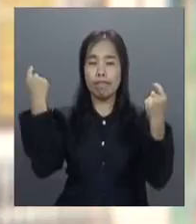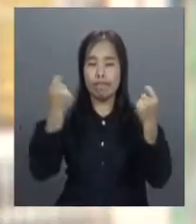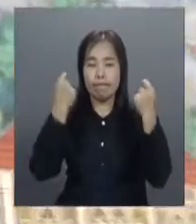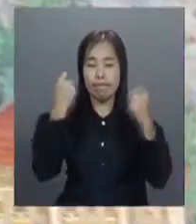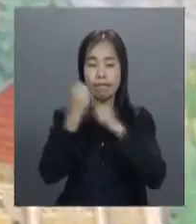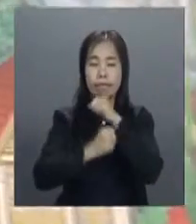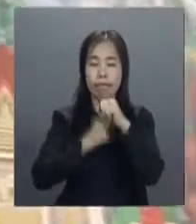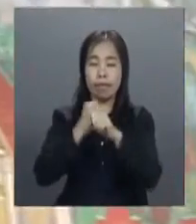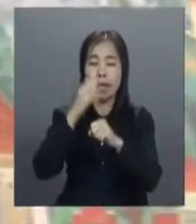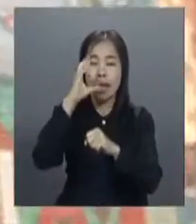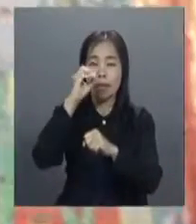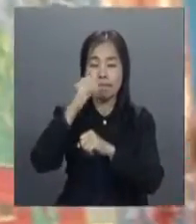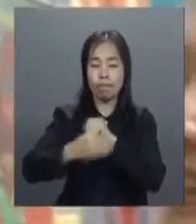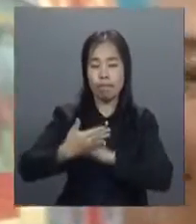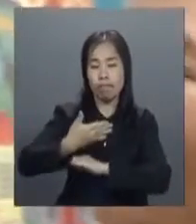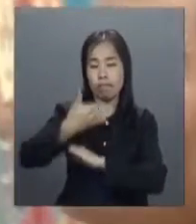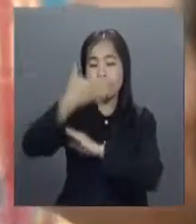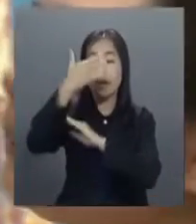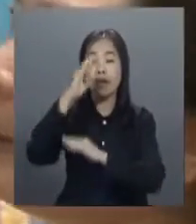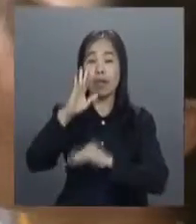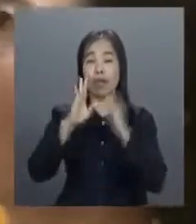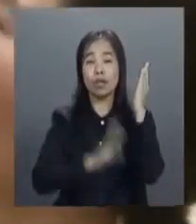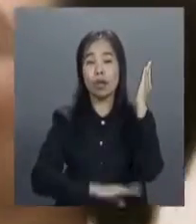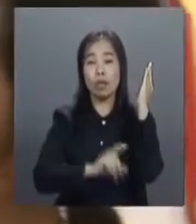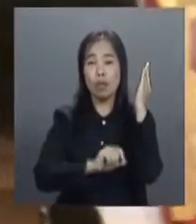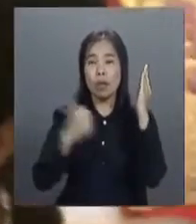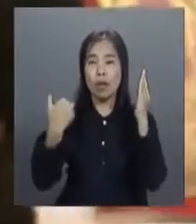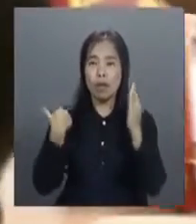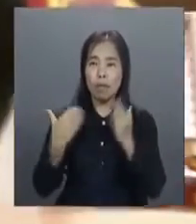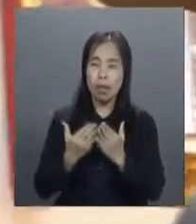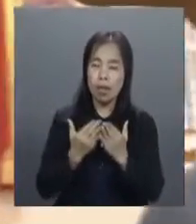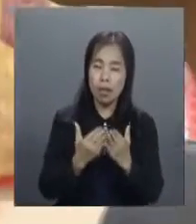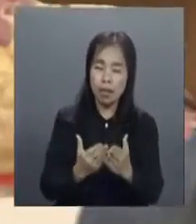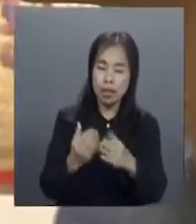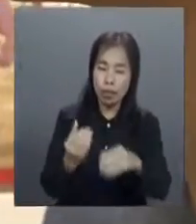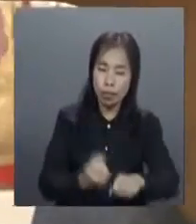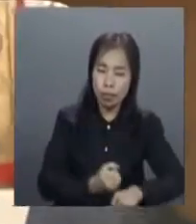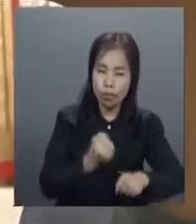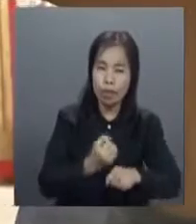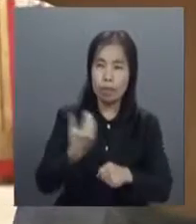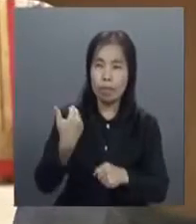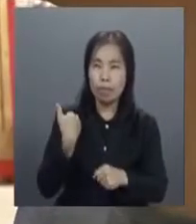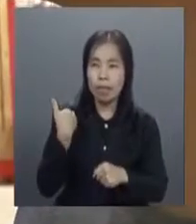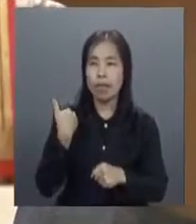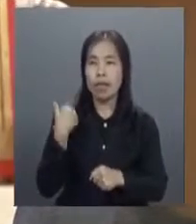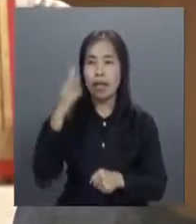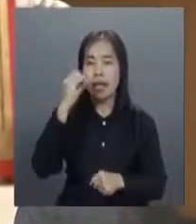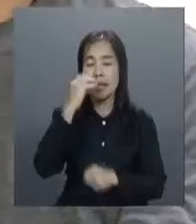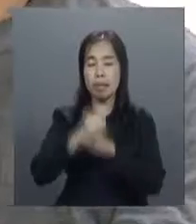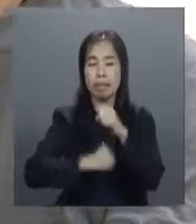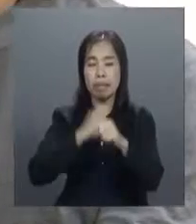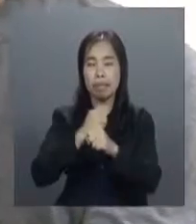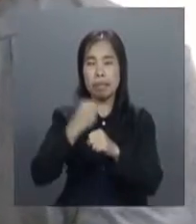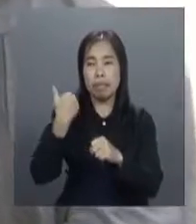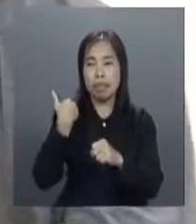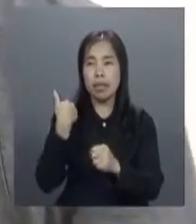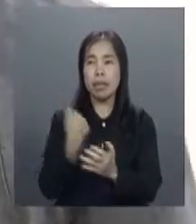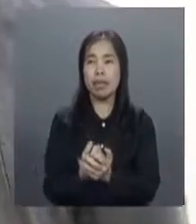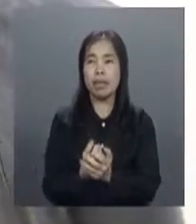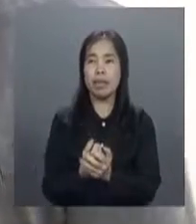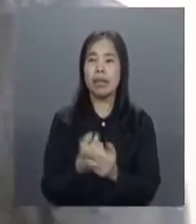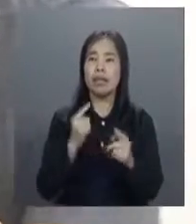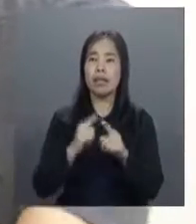ร์เราก็จะเห็นนู่นสำเภาที่มีตา50ปีนะเราก็แทนสำเภาเพราะว่าที่นี่เขาเก่งม